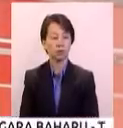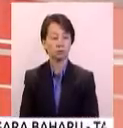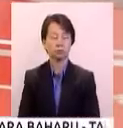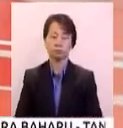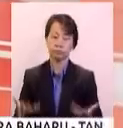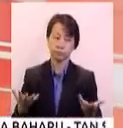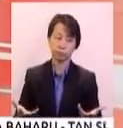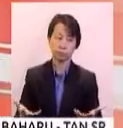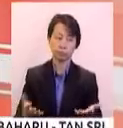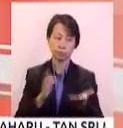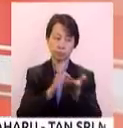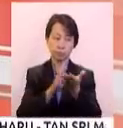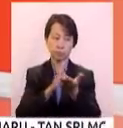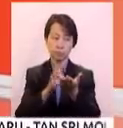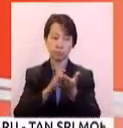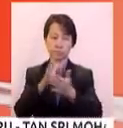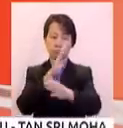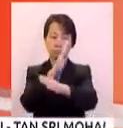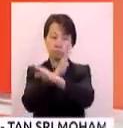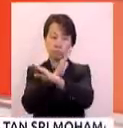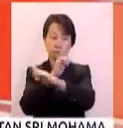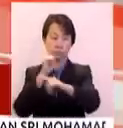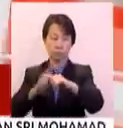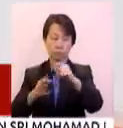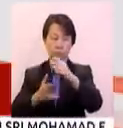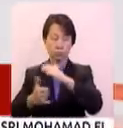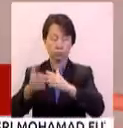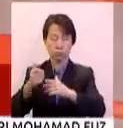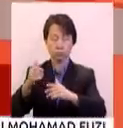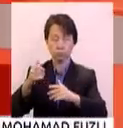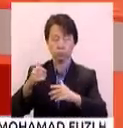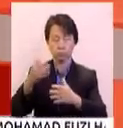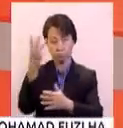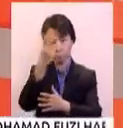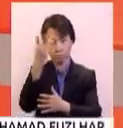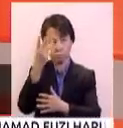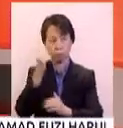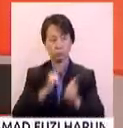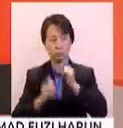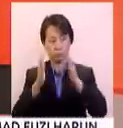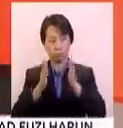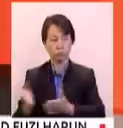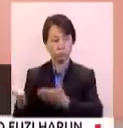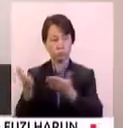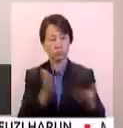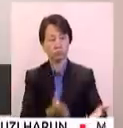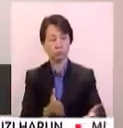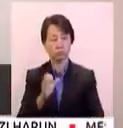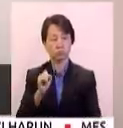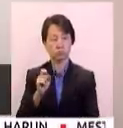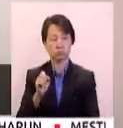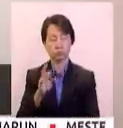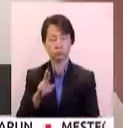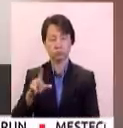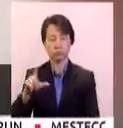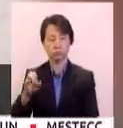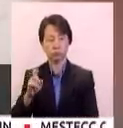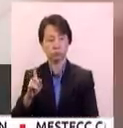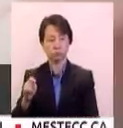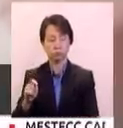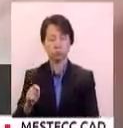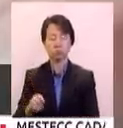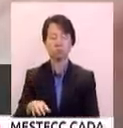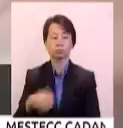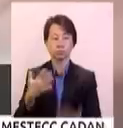Meski telefon bimbit dilarang dibawa ke set penggambaran filem, pelakon Chris Pratt yang membawa watak Star-Lord dalam filem Avengers Endgame